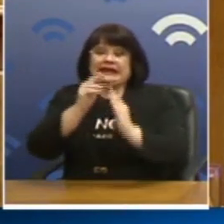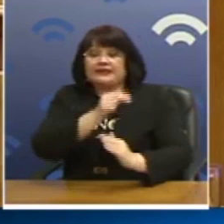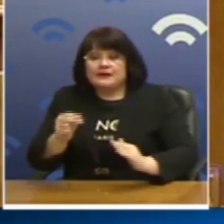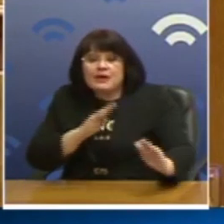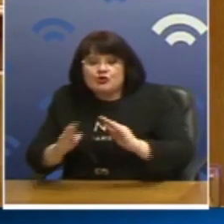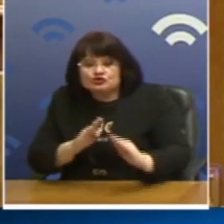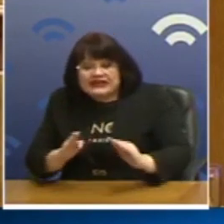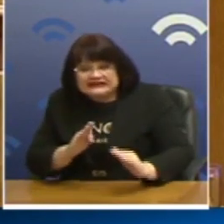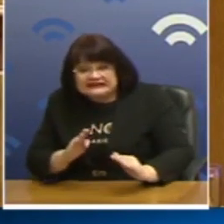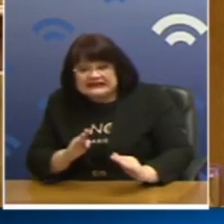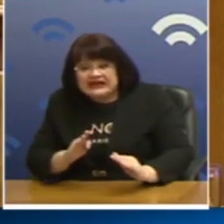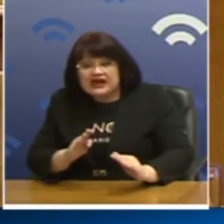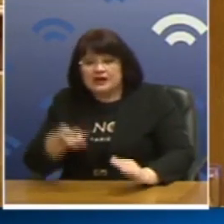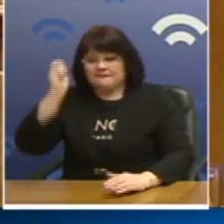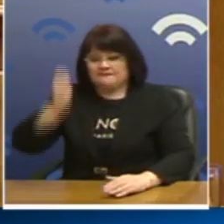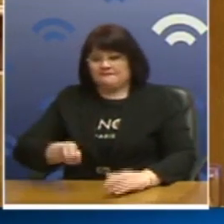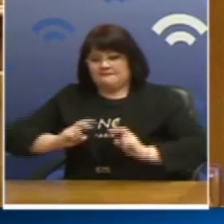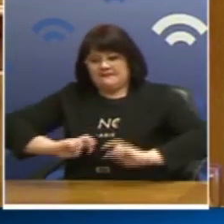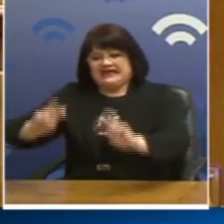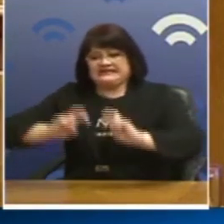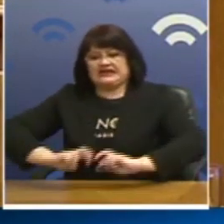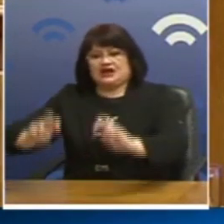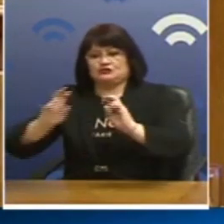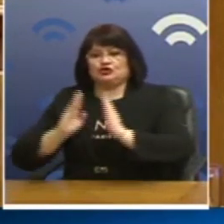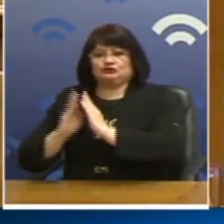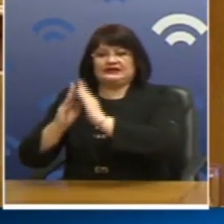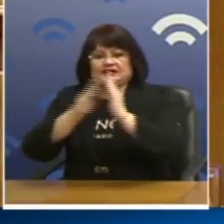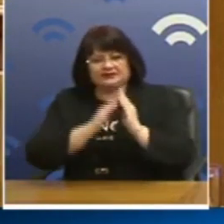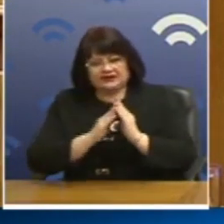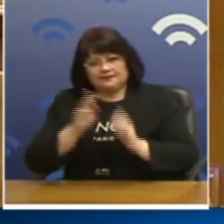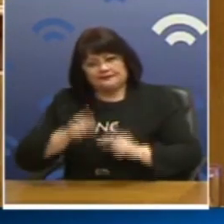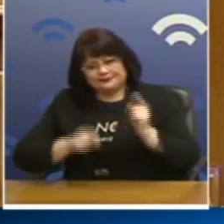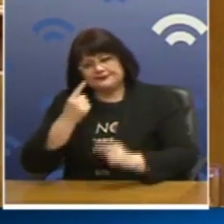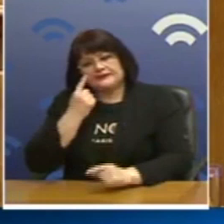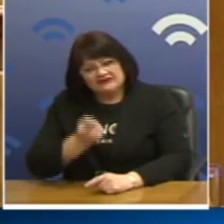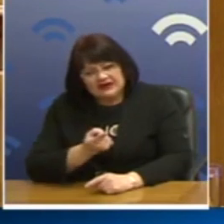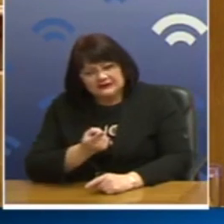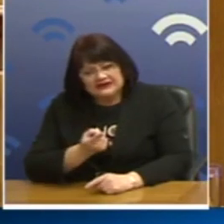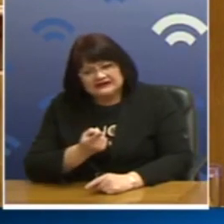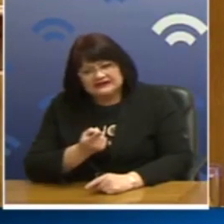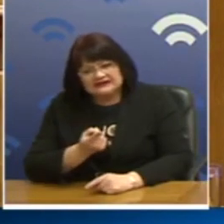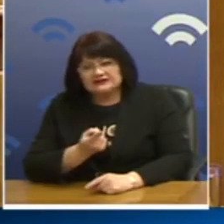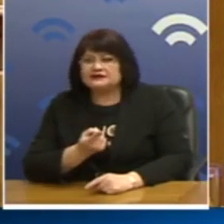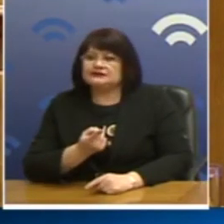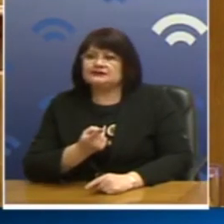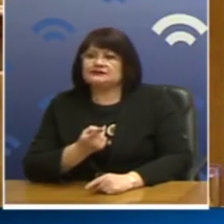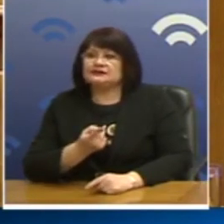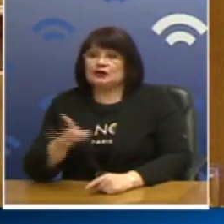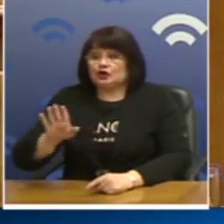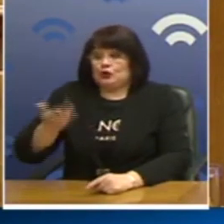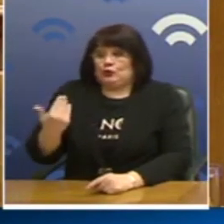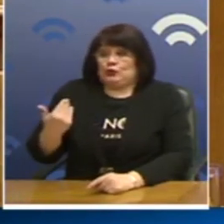τους πληστηριασμούς, ορισμένοι απέκτησαν, είδαμε, όψιμες ευαισθησίες, ενώ